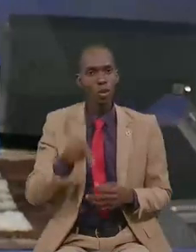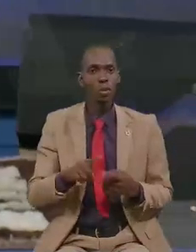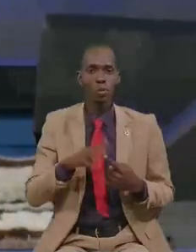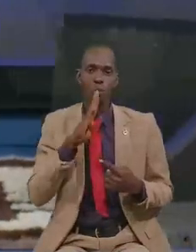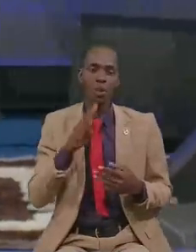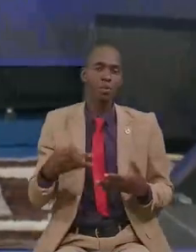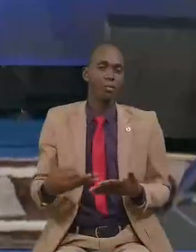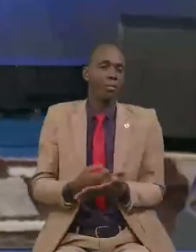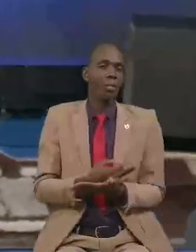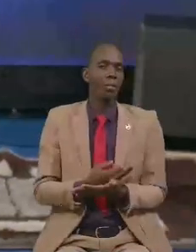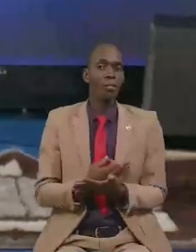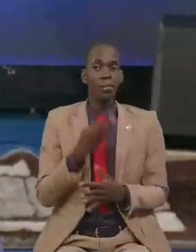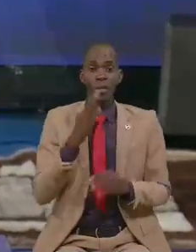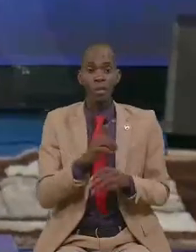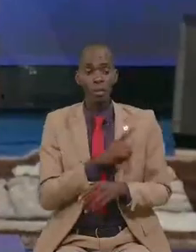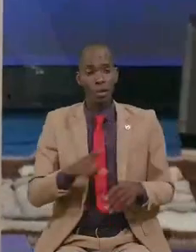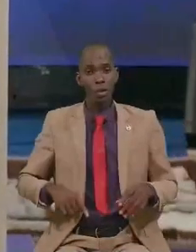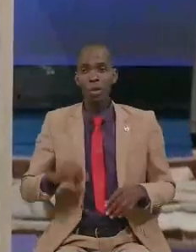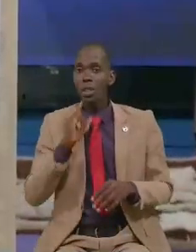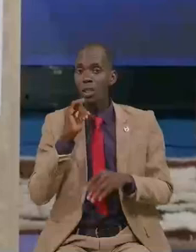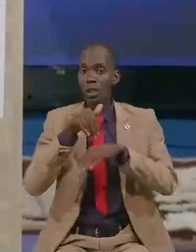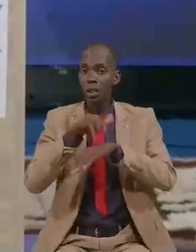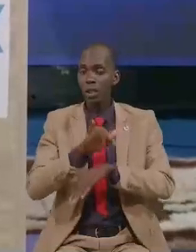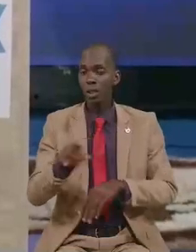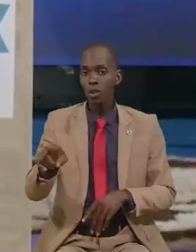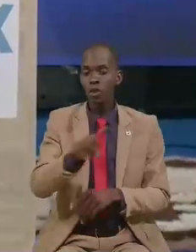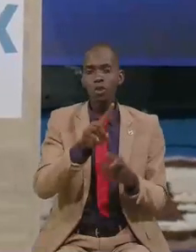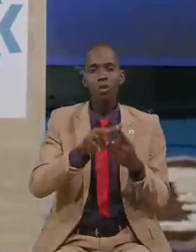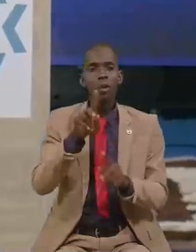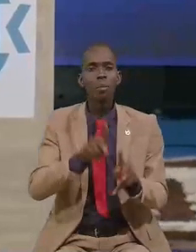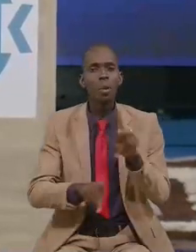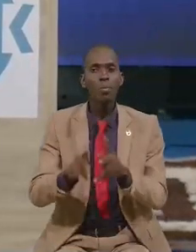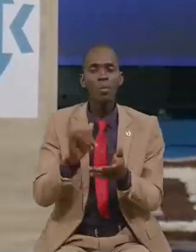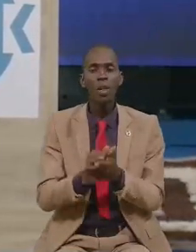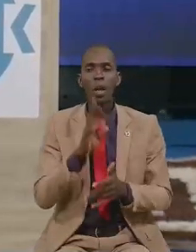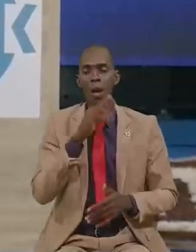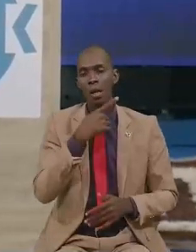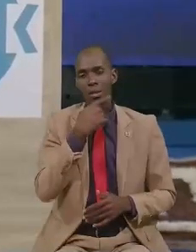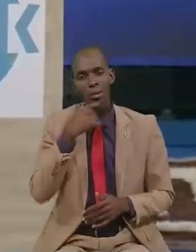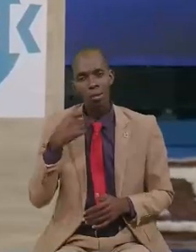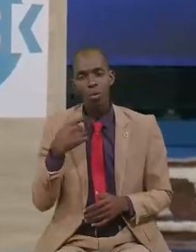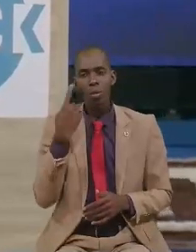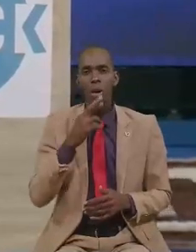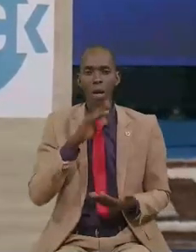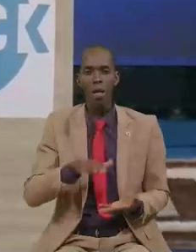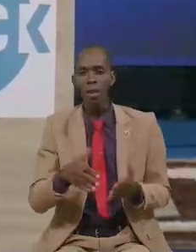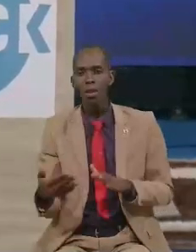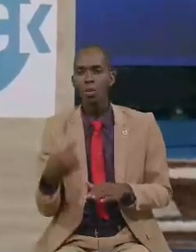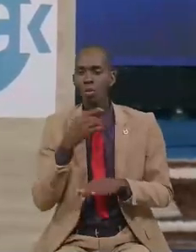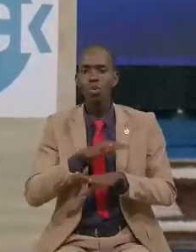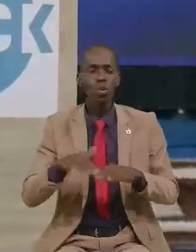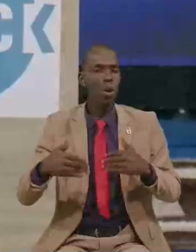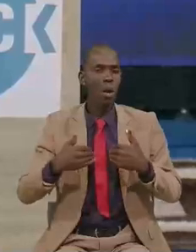te dit et t'envoie vers des gens qui sont secs, qui sont morts, qui n'ont aucune